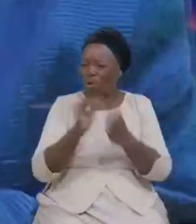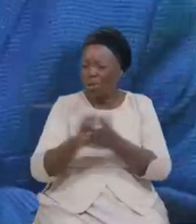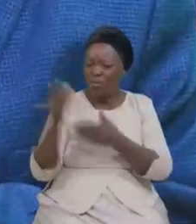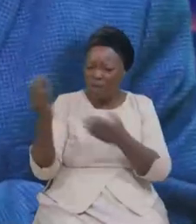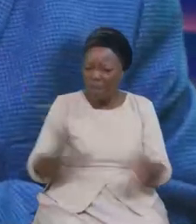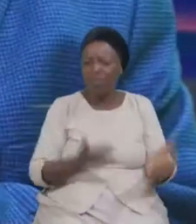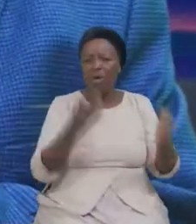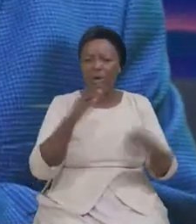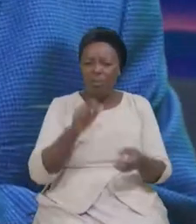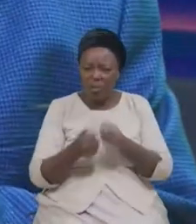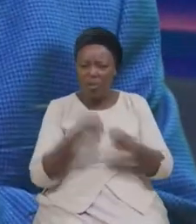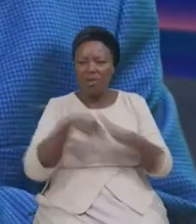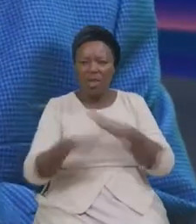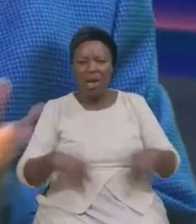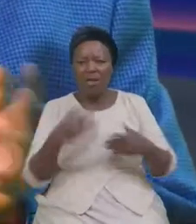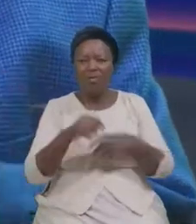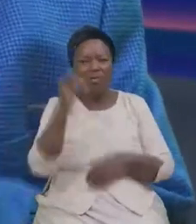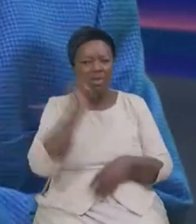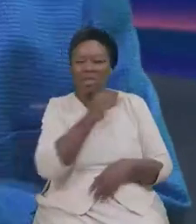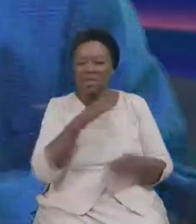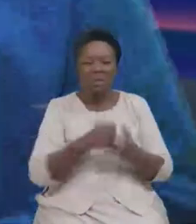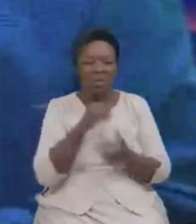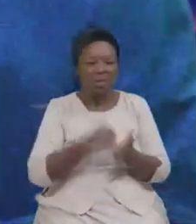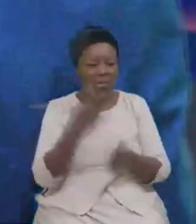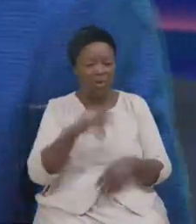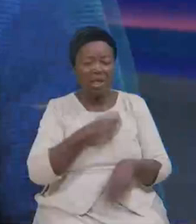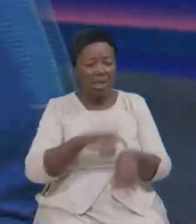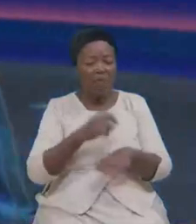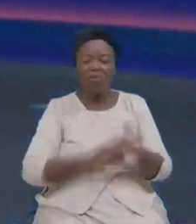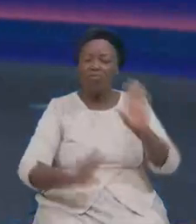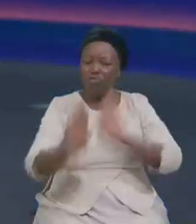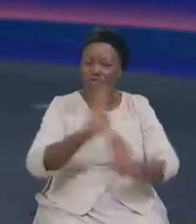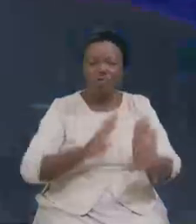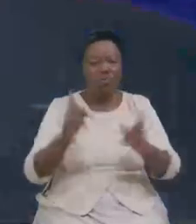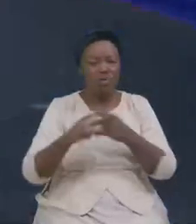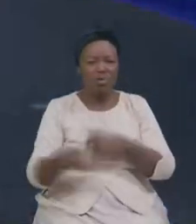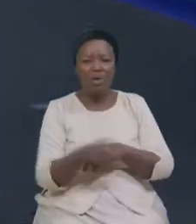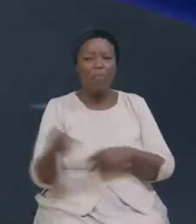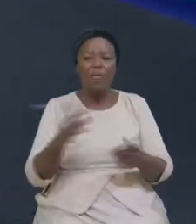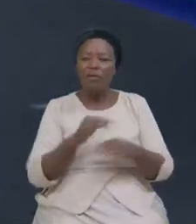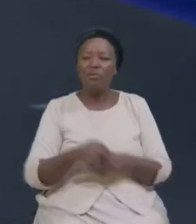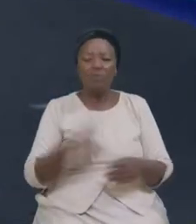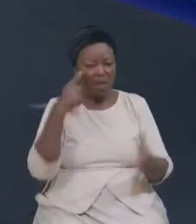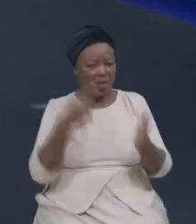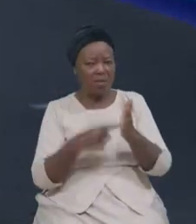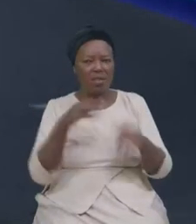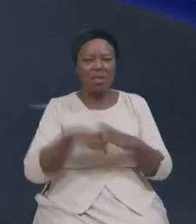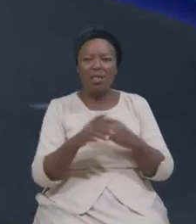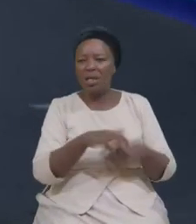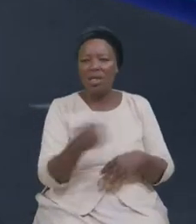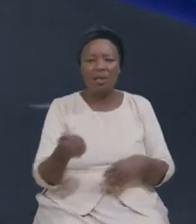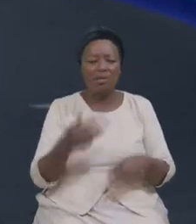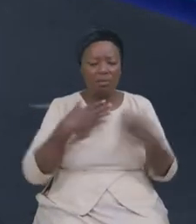il peut y avoir un jour d'épreuve, un jour de problème. Si vous examinez, peut-être dans la vie de quelqu'un, il n'y a personne qui vient dans ce